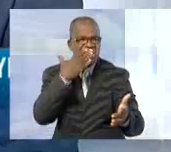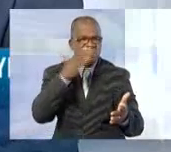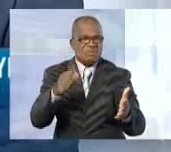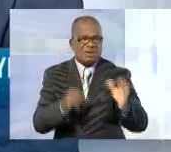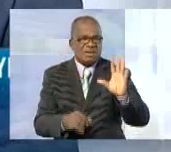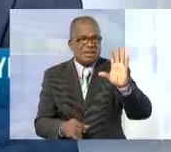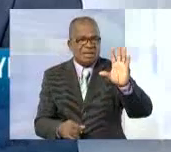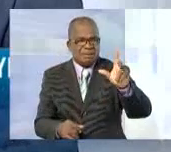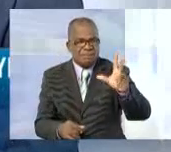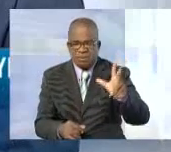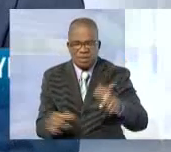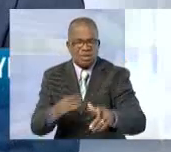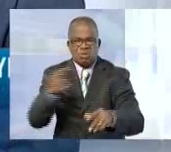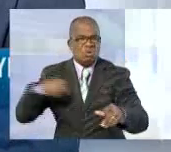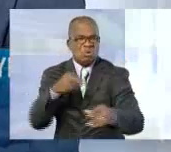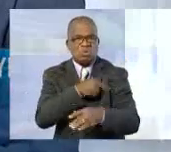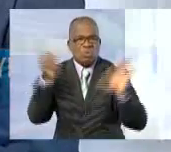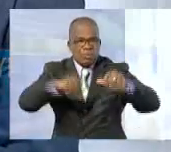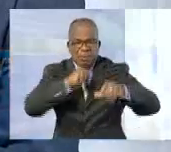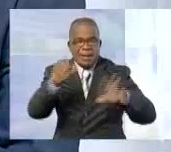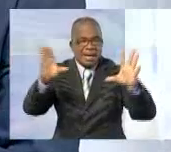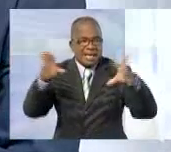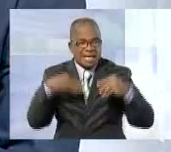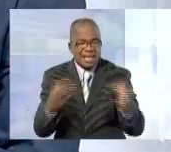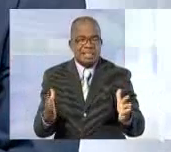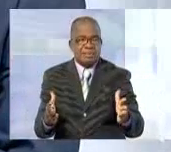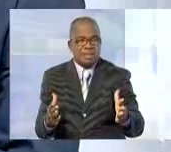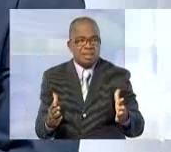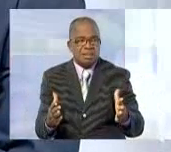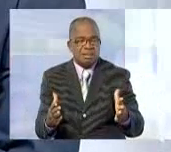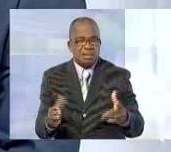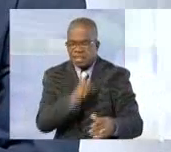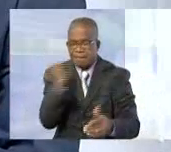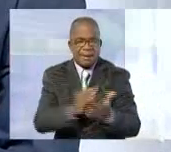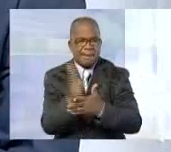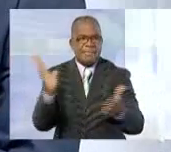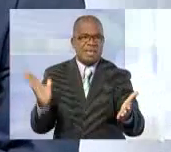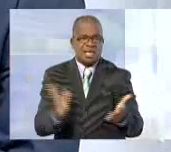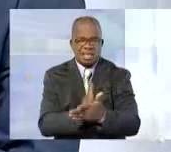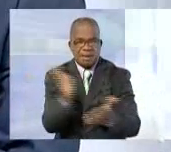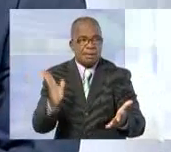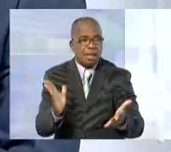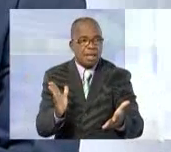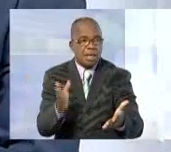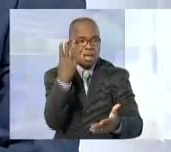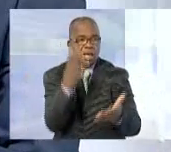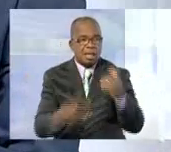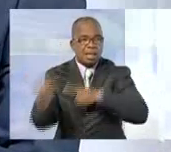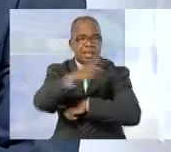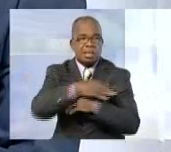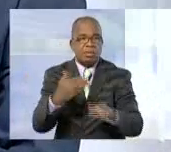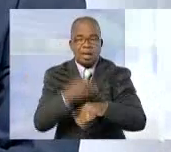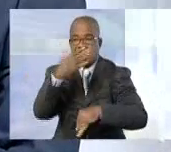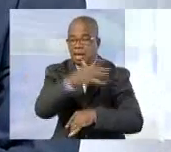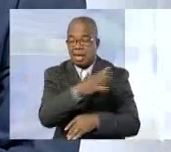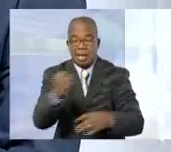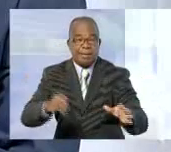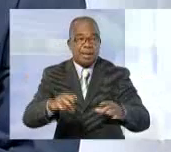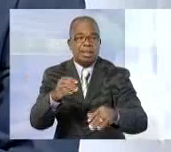une situation que nous n'acceptons pas. C'est une situation choquante pour nous. Quatre jours après la déclaration du